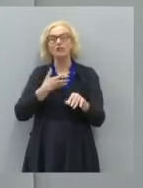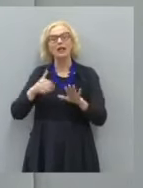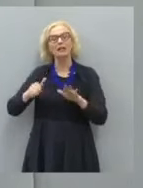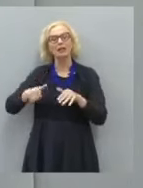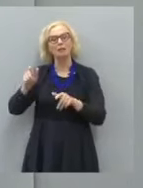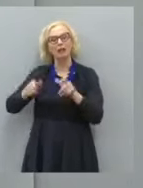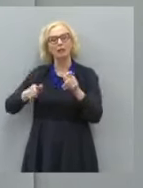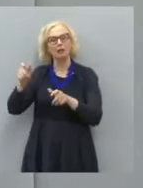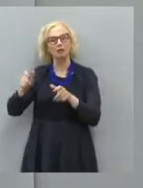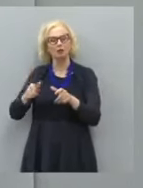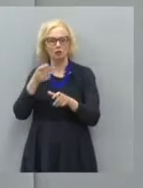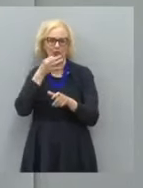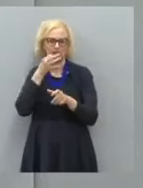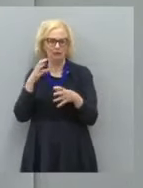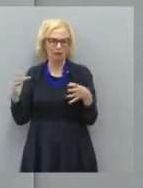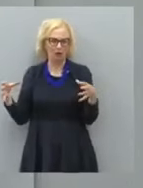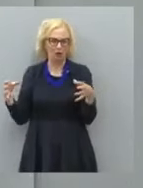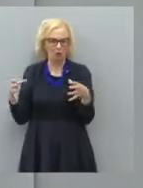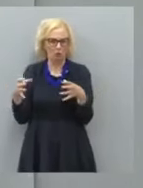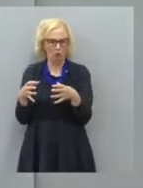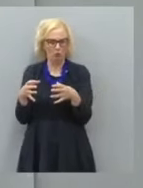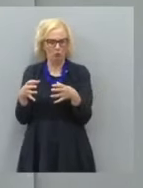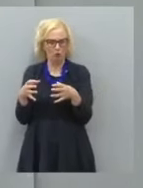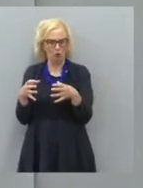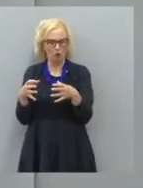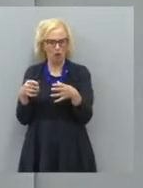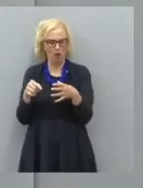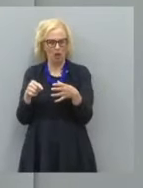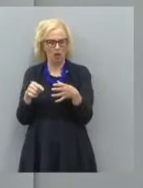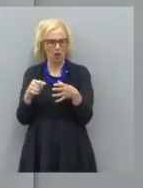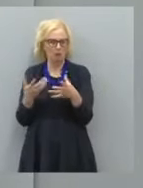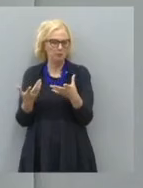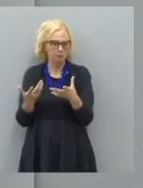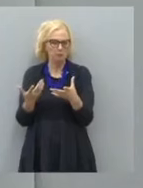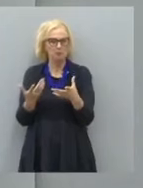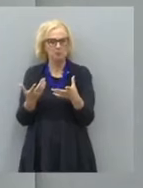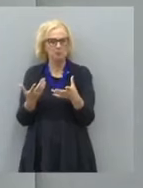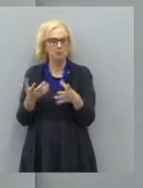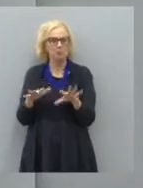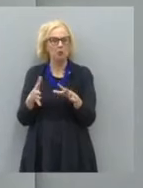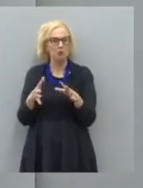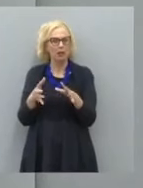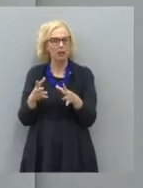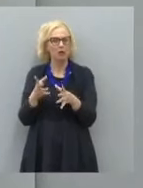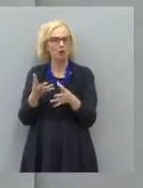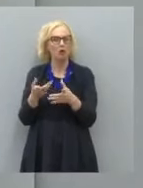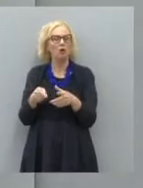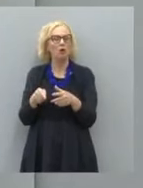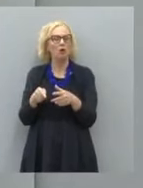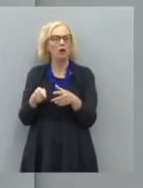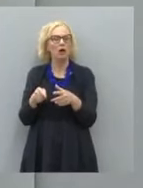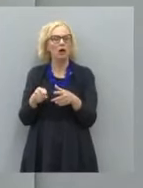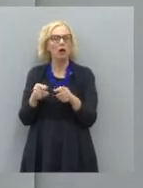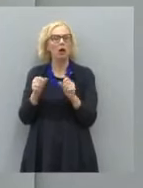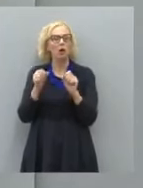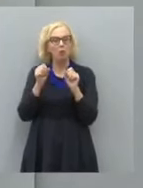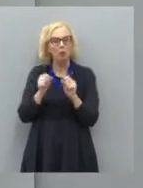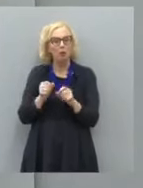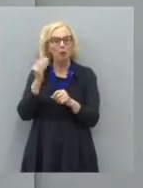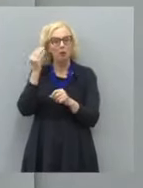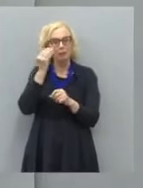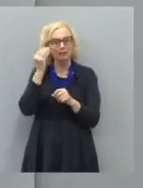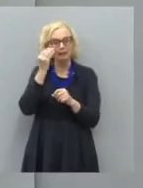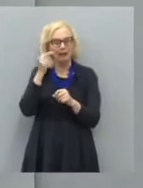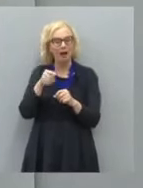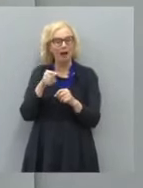è una corte diciamo per quanto riguarda di nascita in trentino più o meno in quel momento posso già avere una